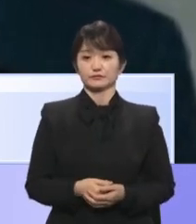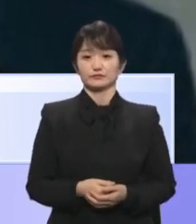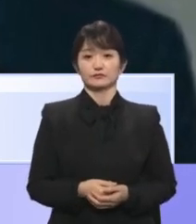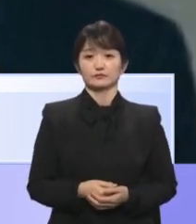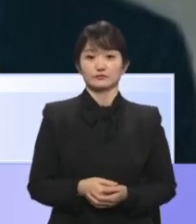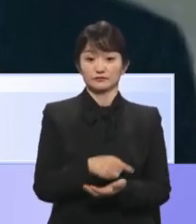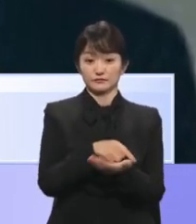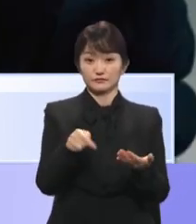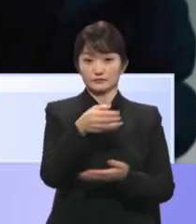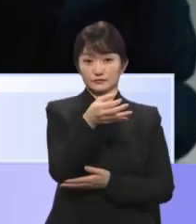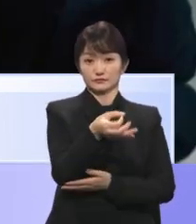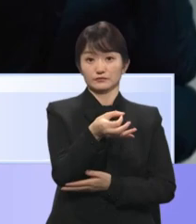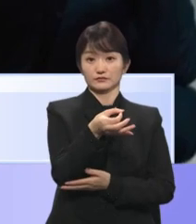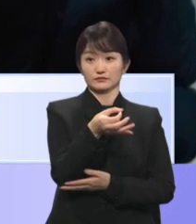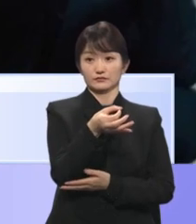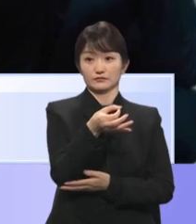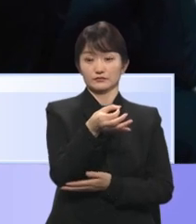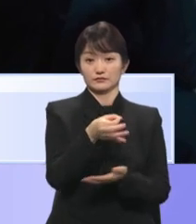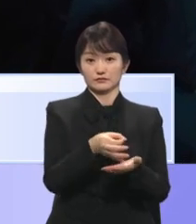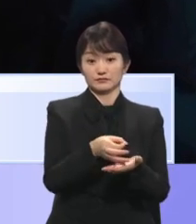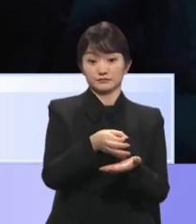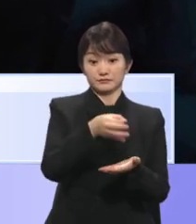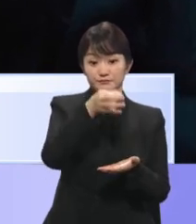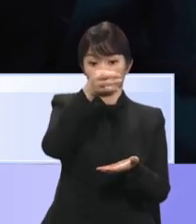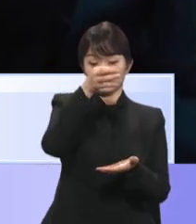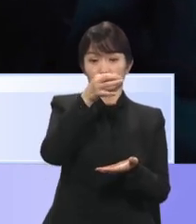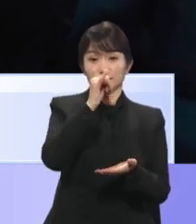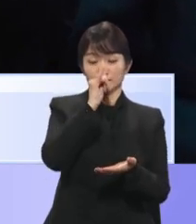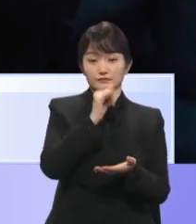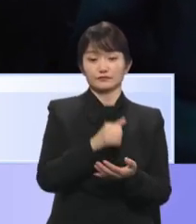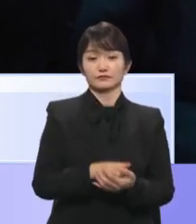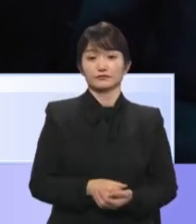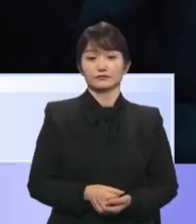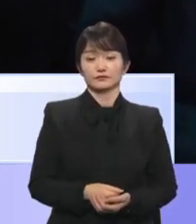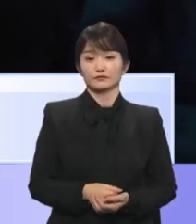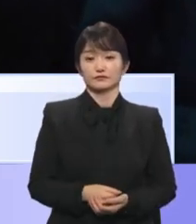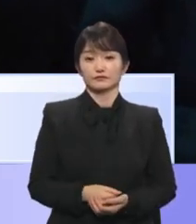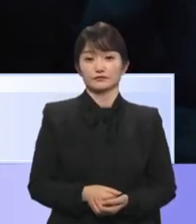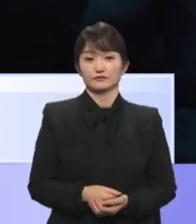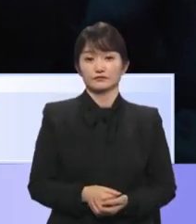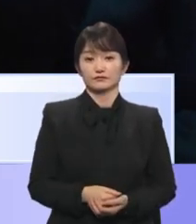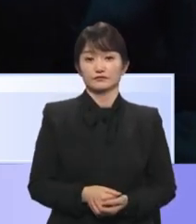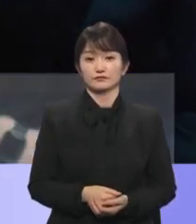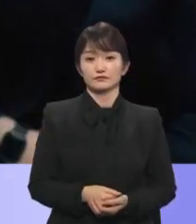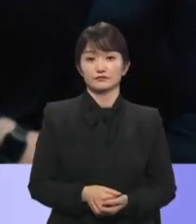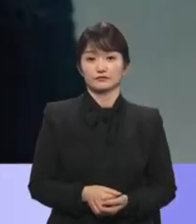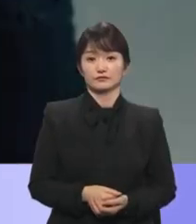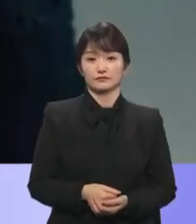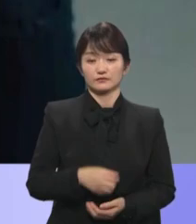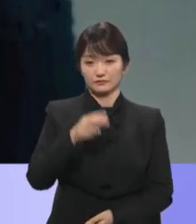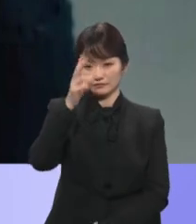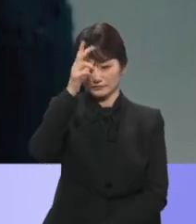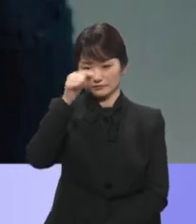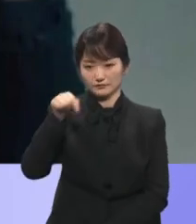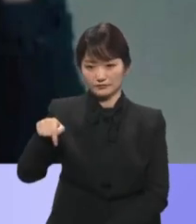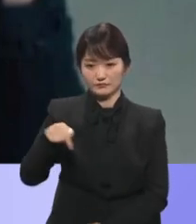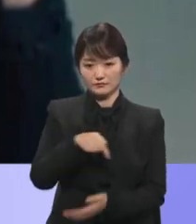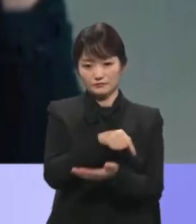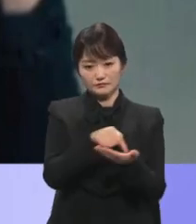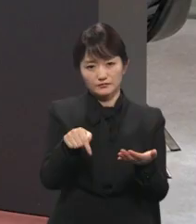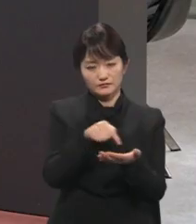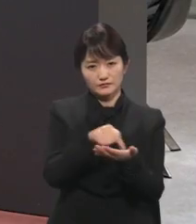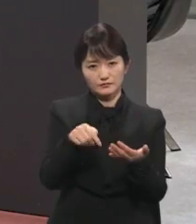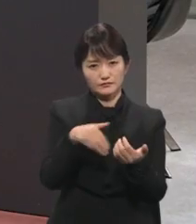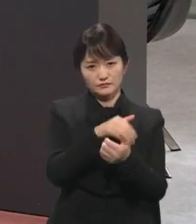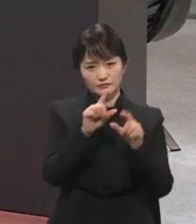따라서 피해액의 규모가 더 높아질 가능성도 있다고 봅니다 경찰에서 도 뭐 피해 규모는 늘어날 수 있다 이렇게